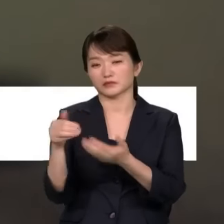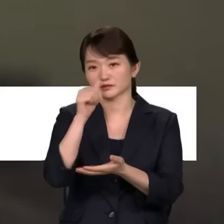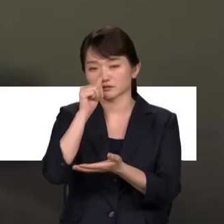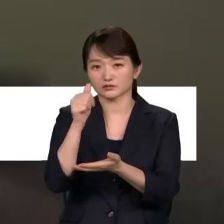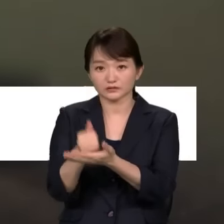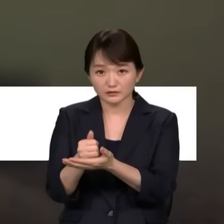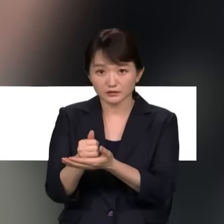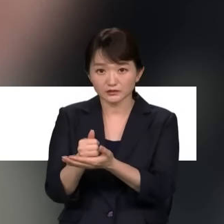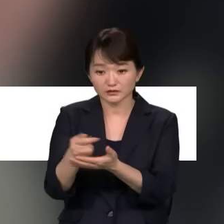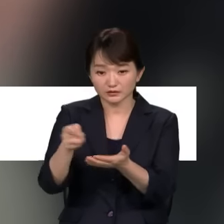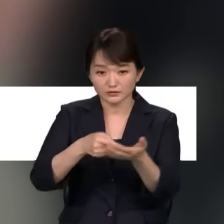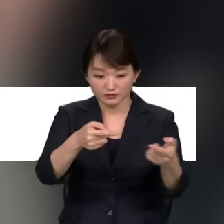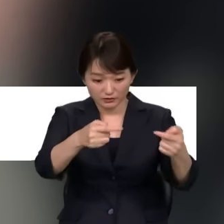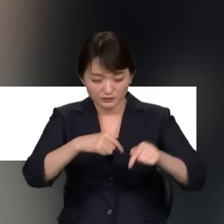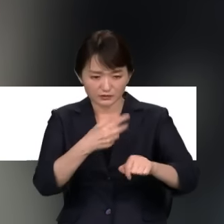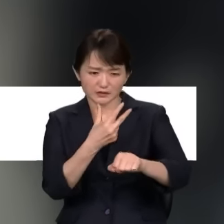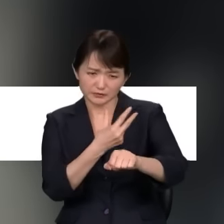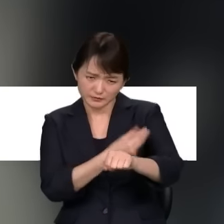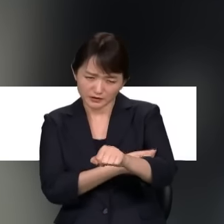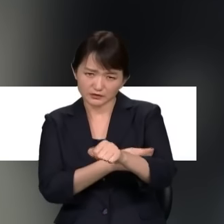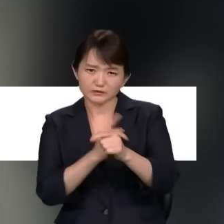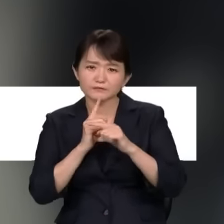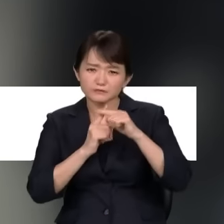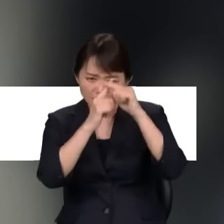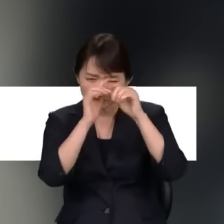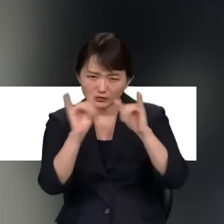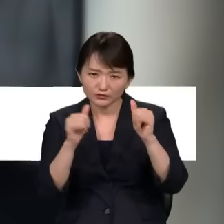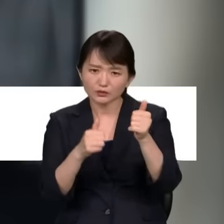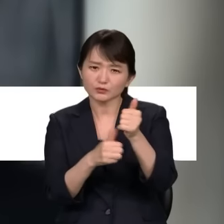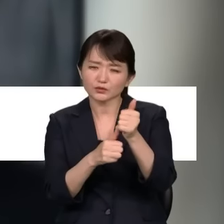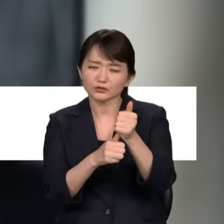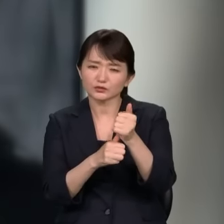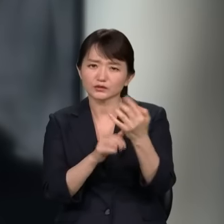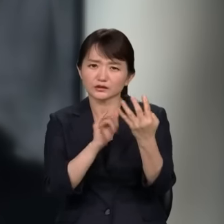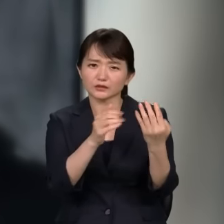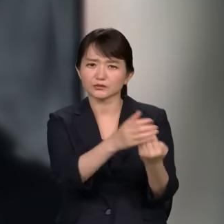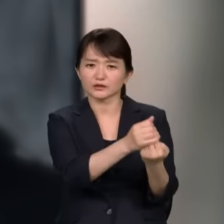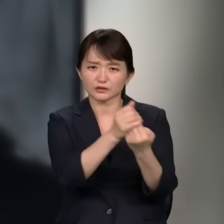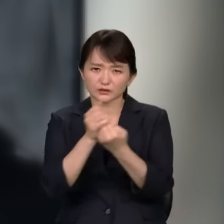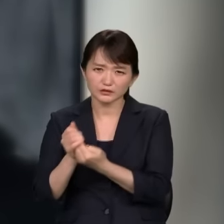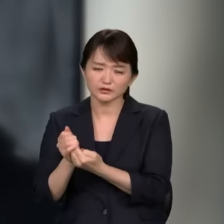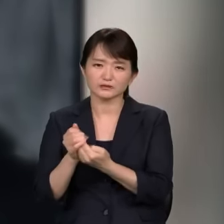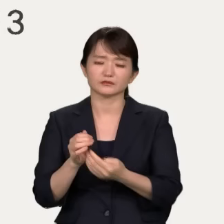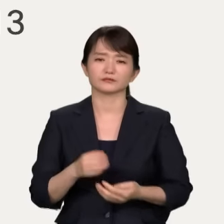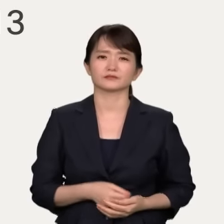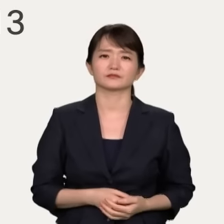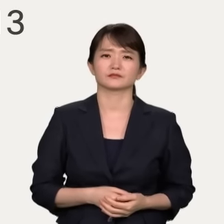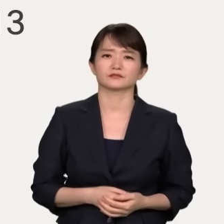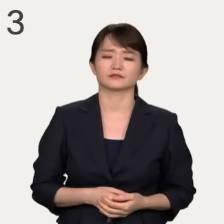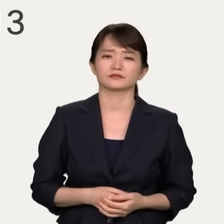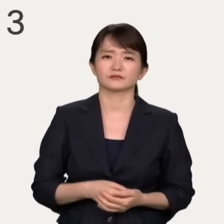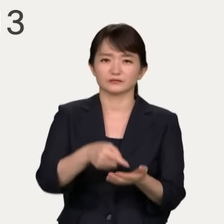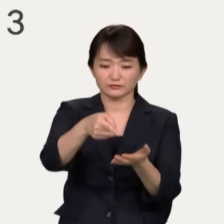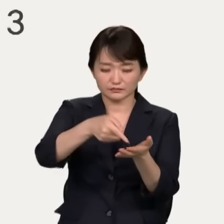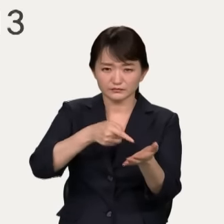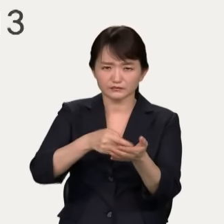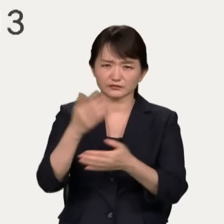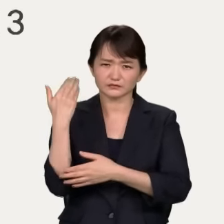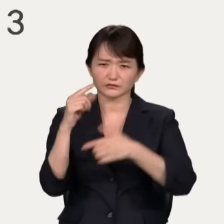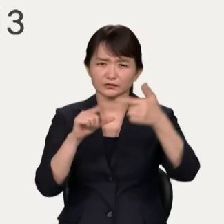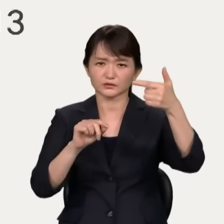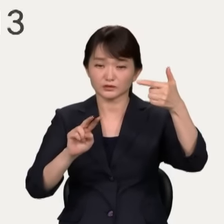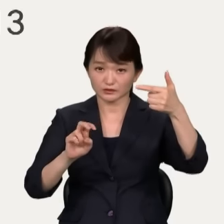함께 참여했던 마취와 간호사 등 보조 의료진 4명을 더 입건했다고 오늘 밝혔습니다. 수술은 지난 6월